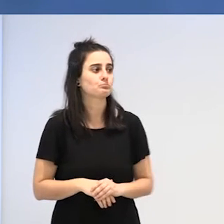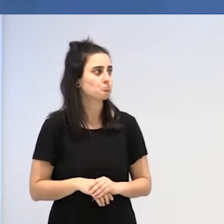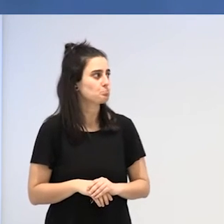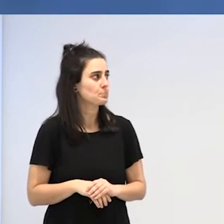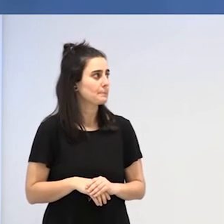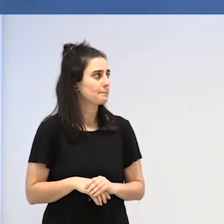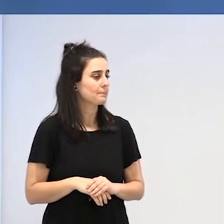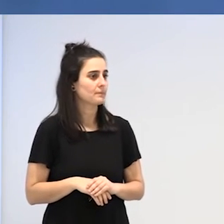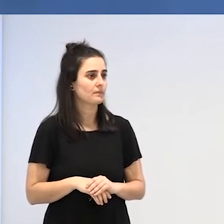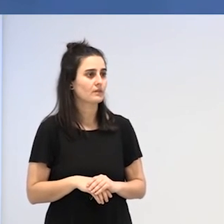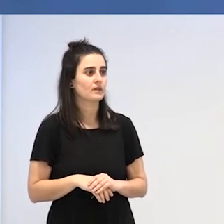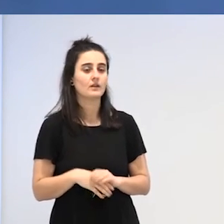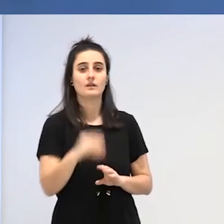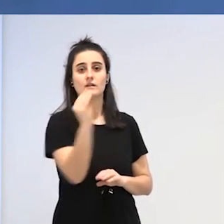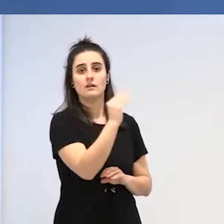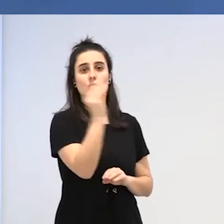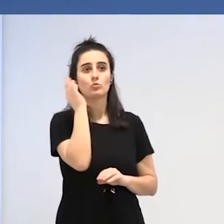Bueno, kegia...